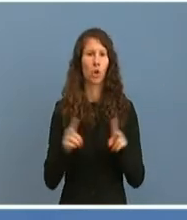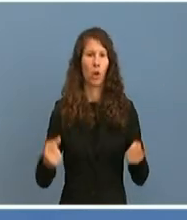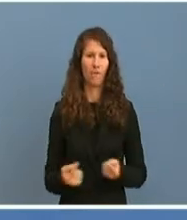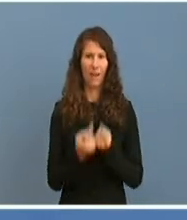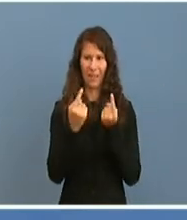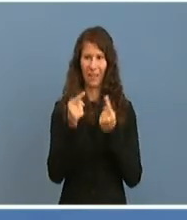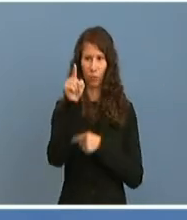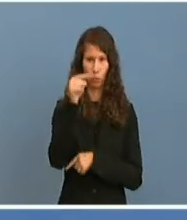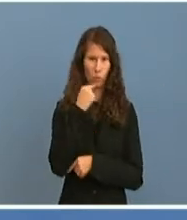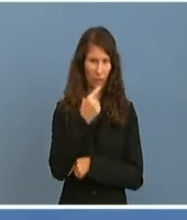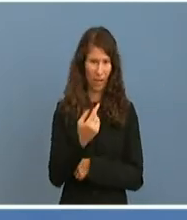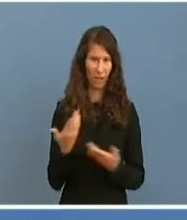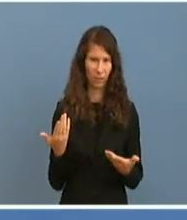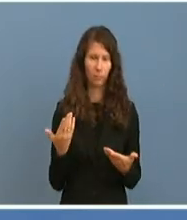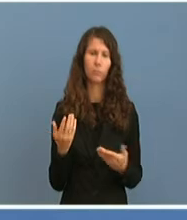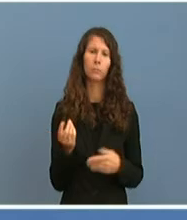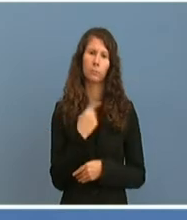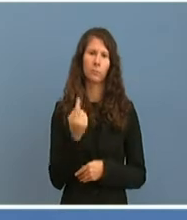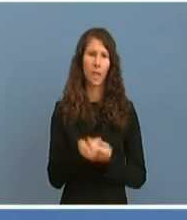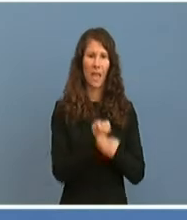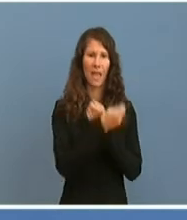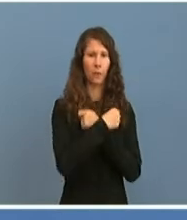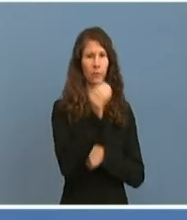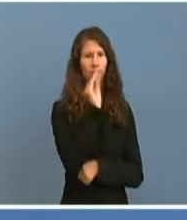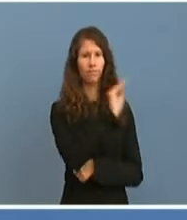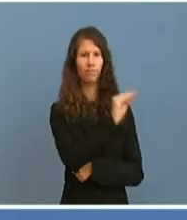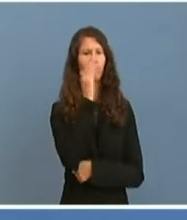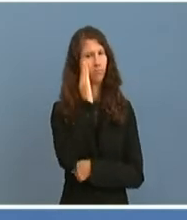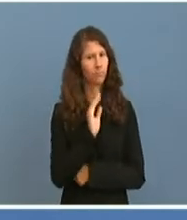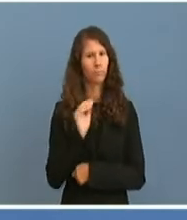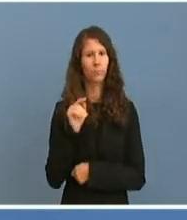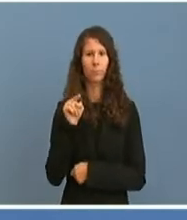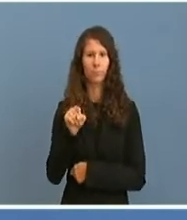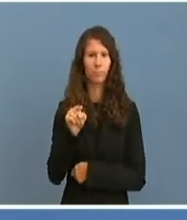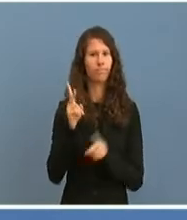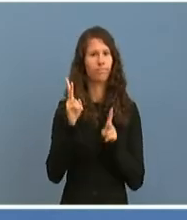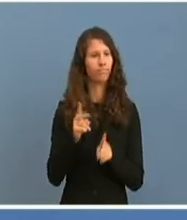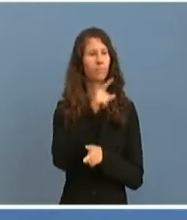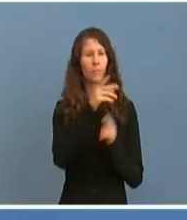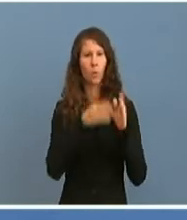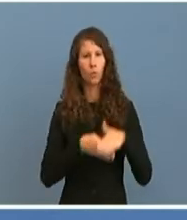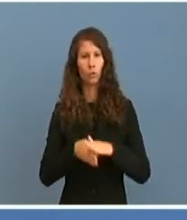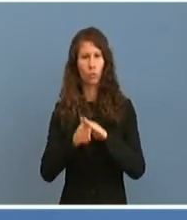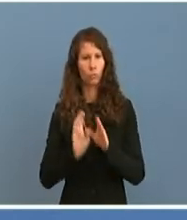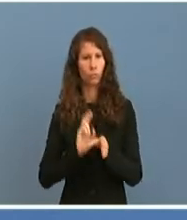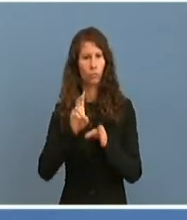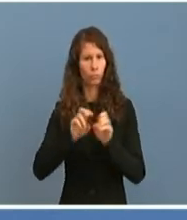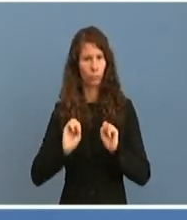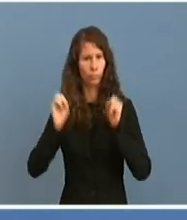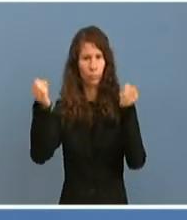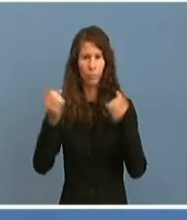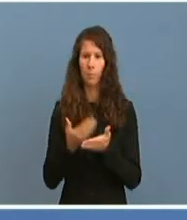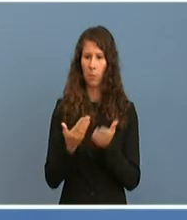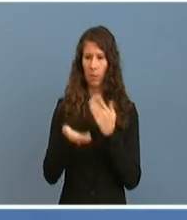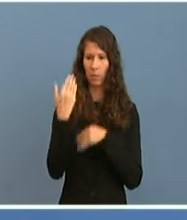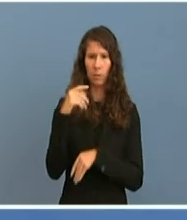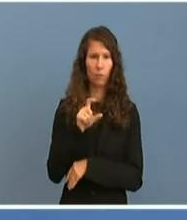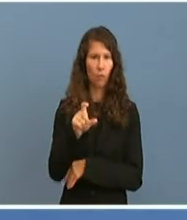haben, rufen wir Ägypten auf, sich dort konstruktiv einzubringen. In den letzten Wochen ist das beispielsweise zum Thema